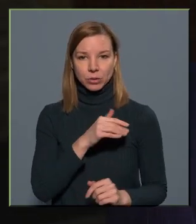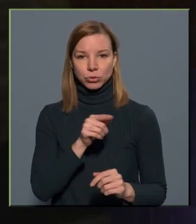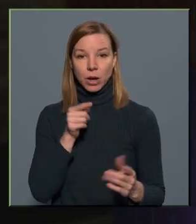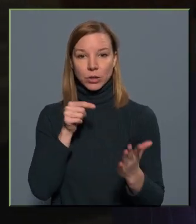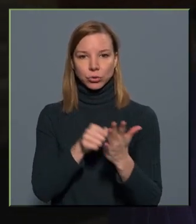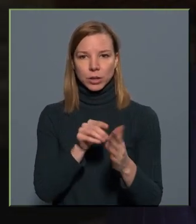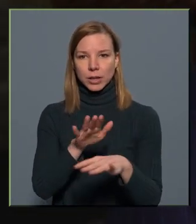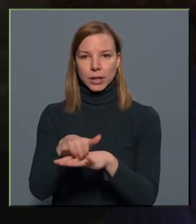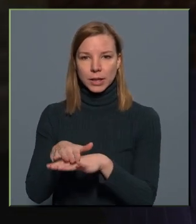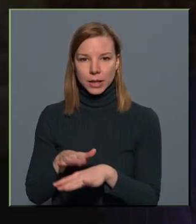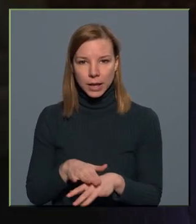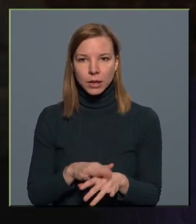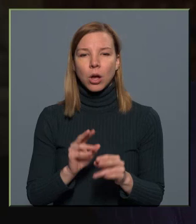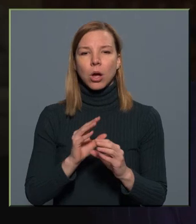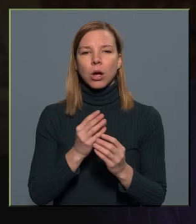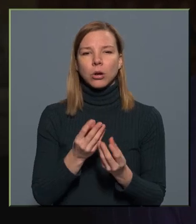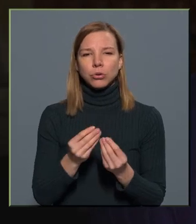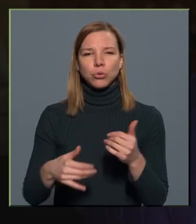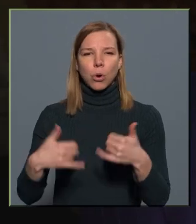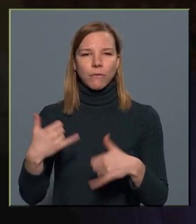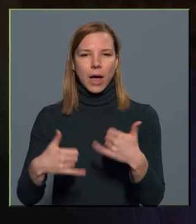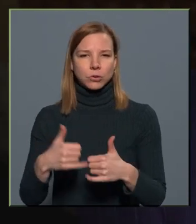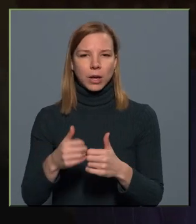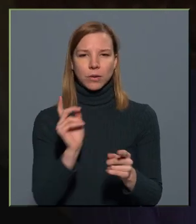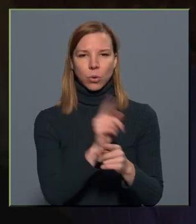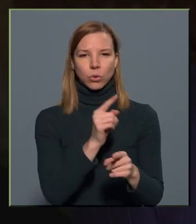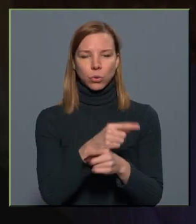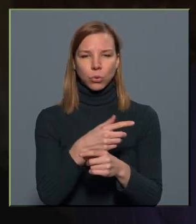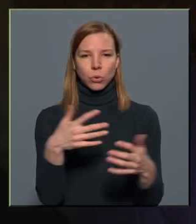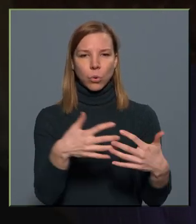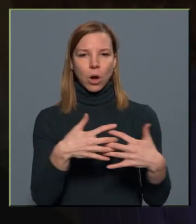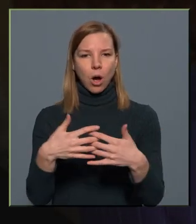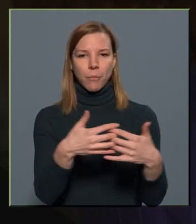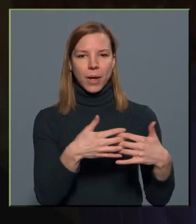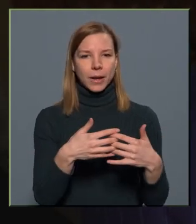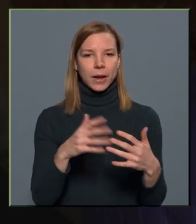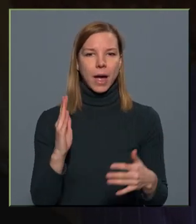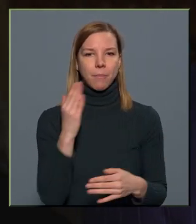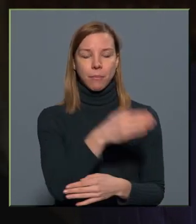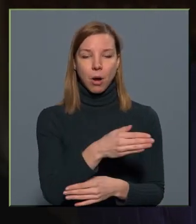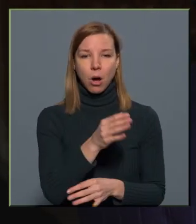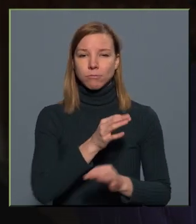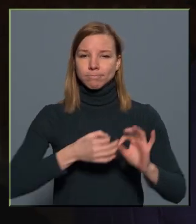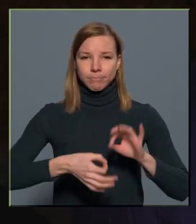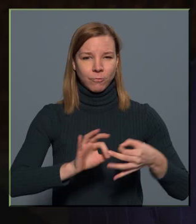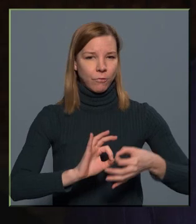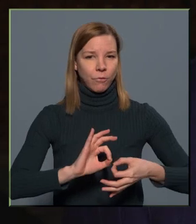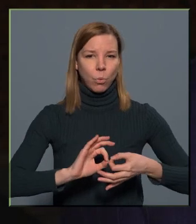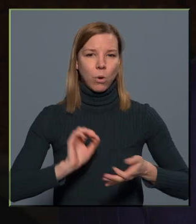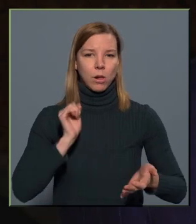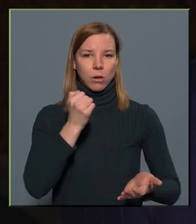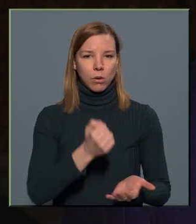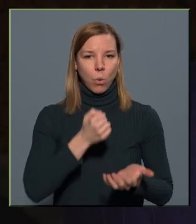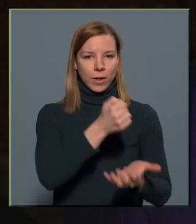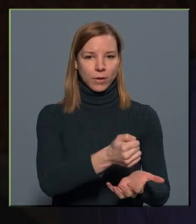versenyzőt delegáltunk ki Amerikai Egyesült Államokba olyan full ösztöndíjjal, amelyik hát ugye hát